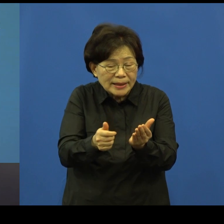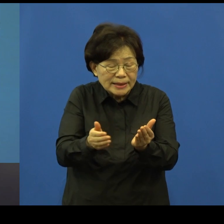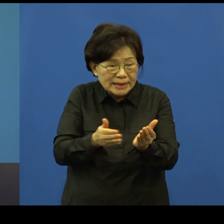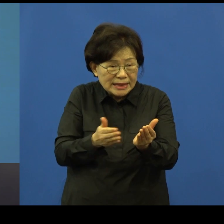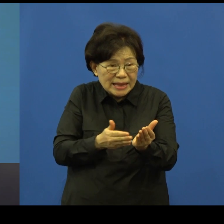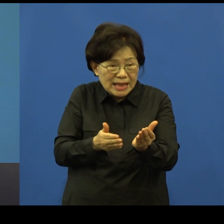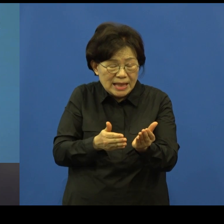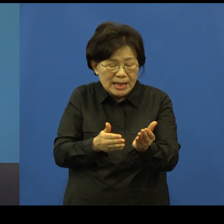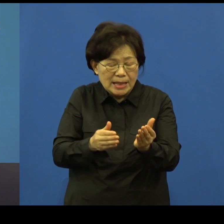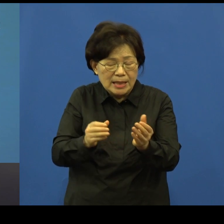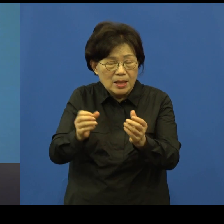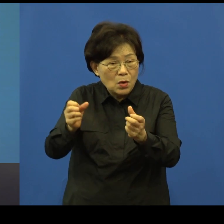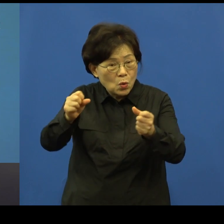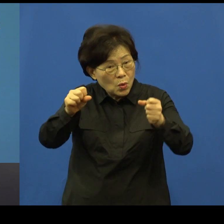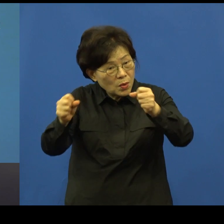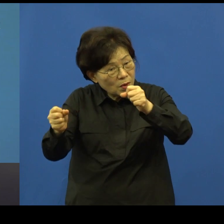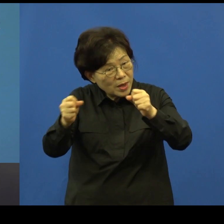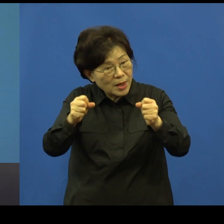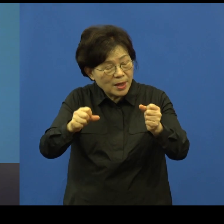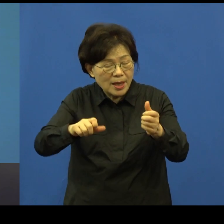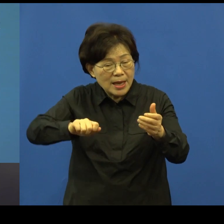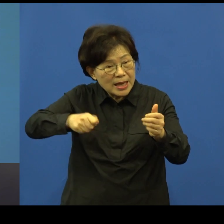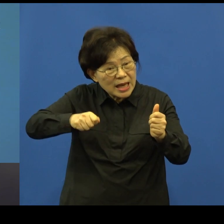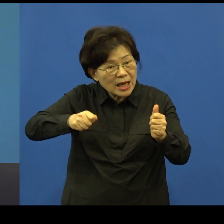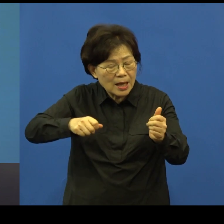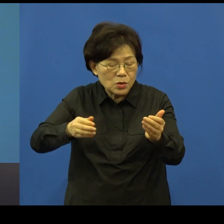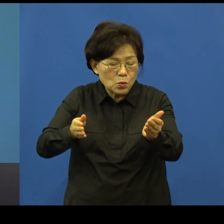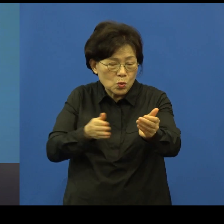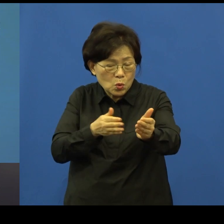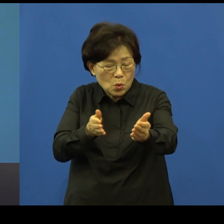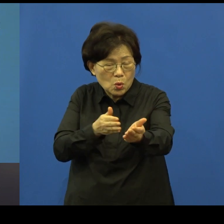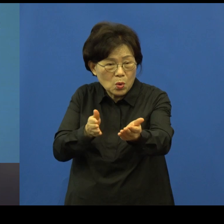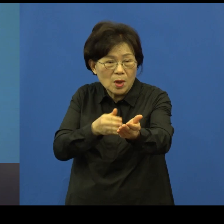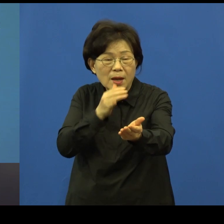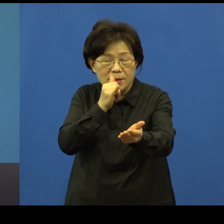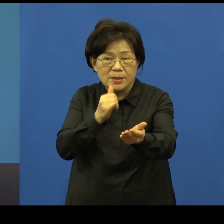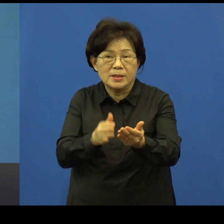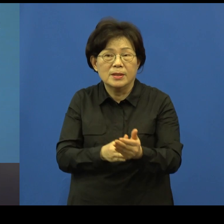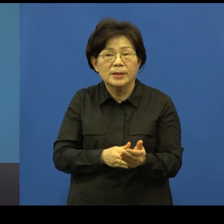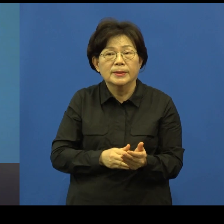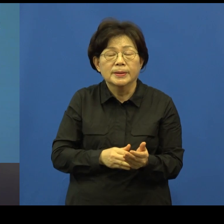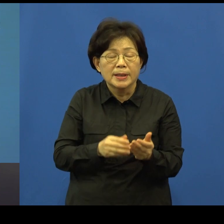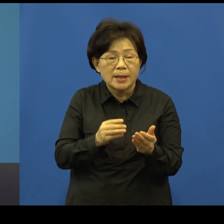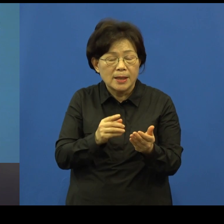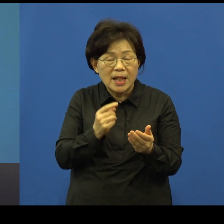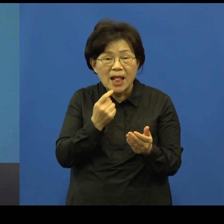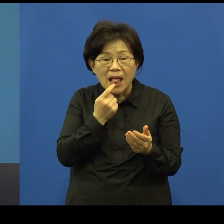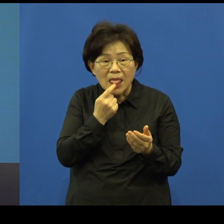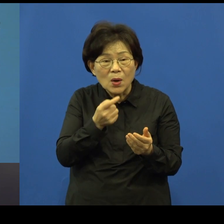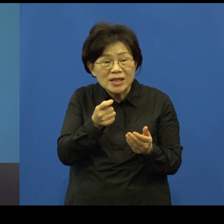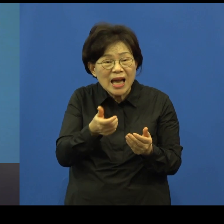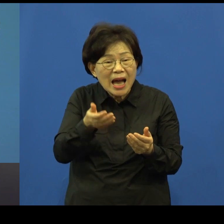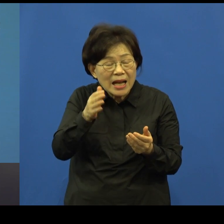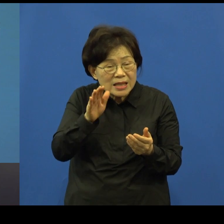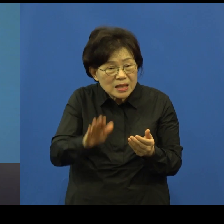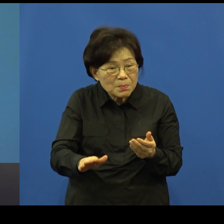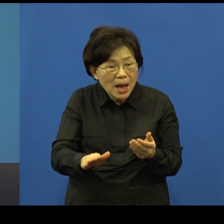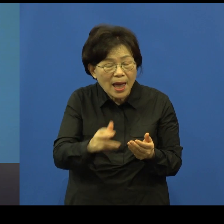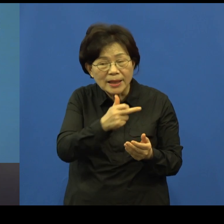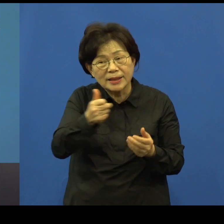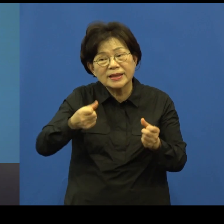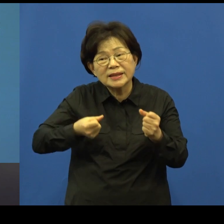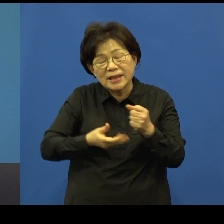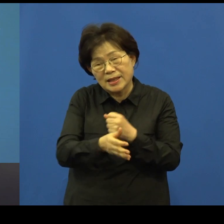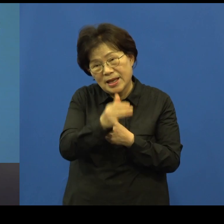운행하지 않느냐. 이와 같이 혀도 작은 지체로도 큰 것을 자랑한다. 보라, 얼마나